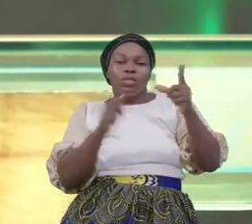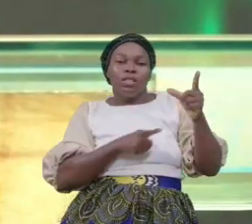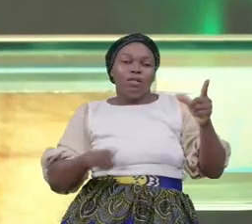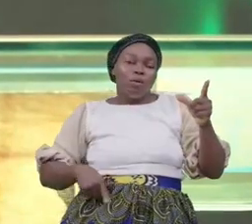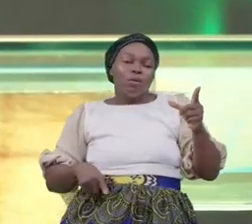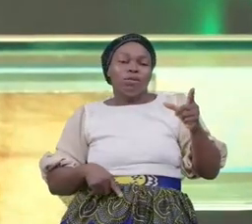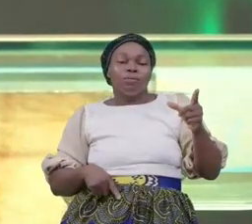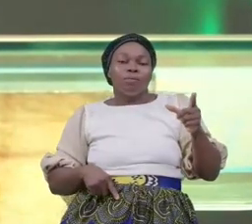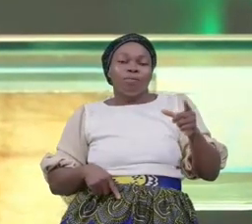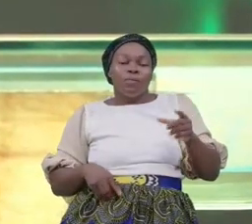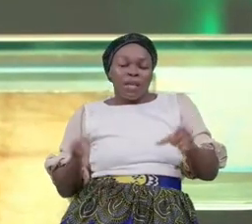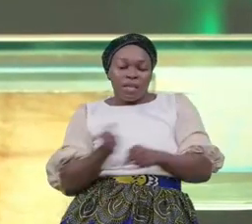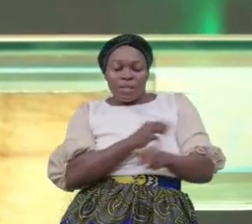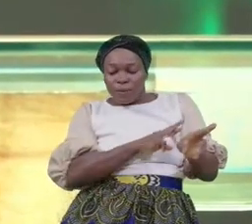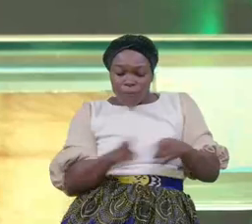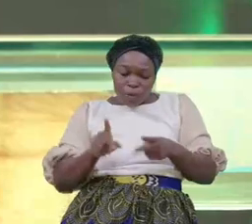Apprêtez-vous à louer le Seigneur.